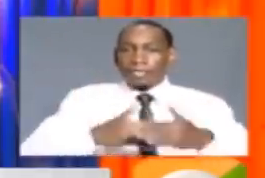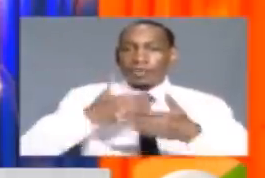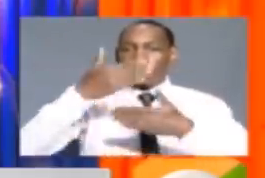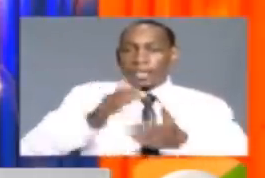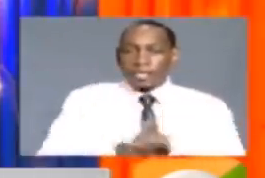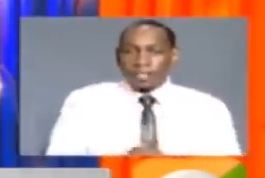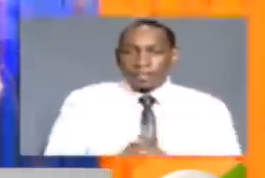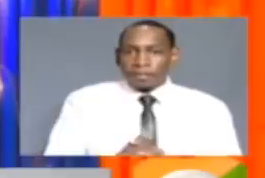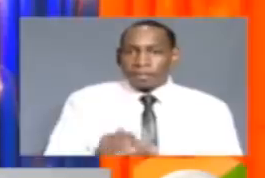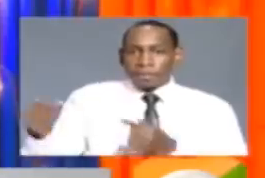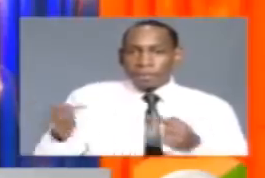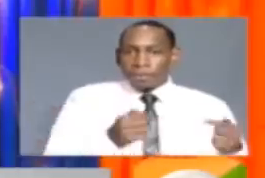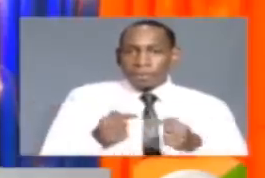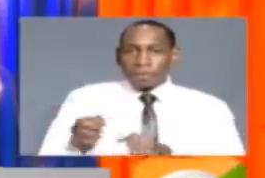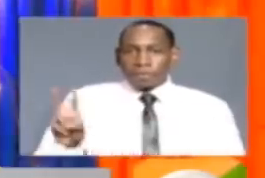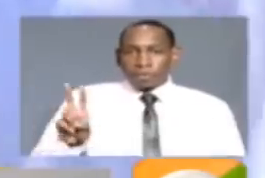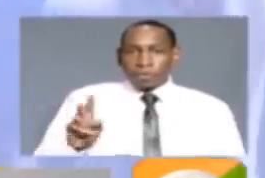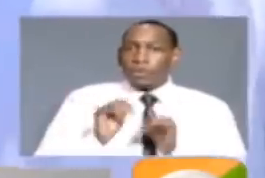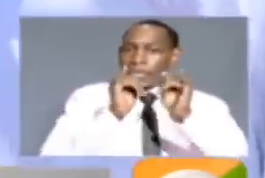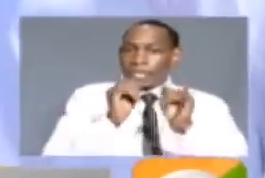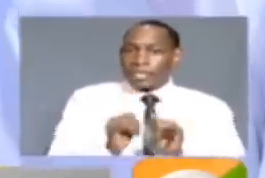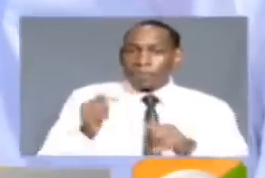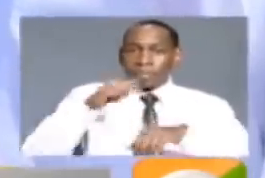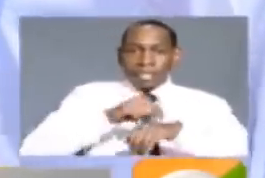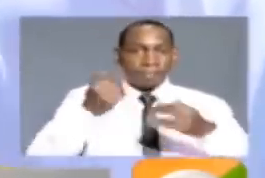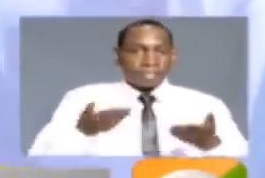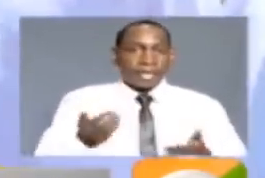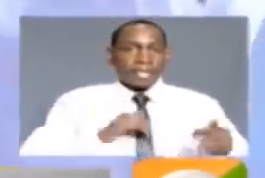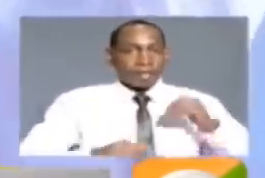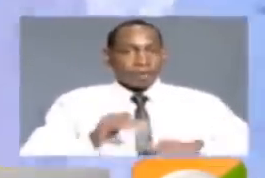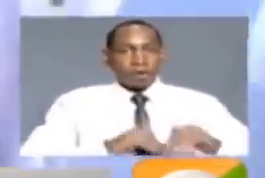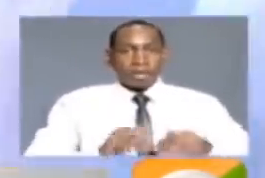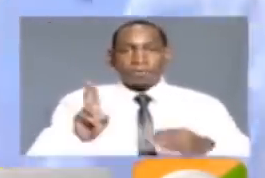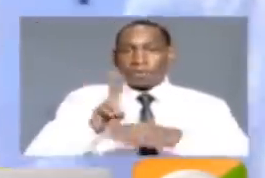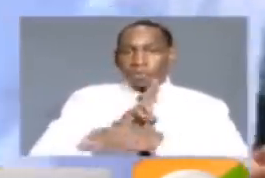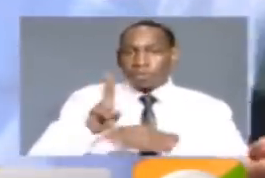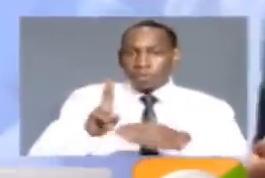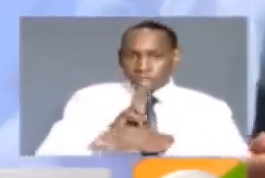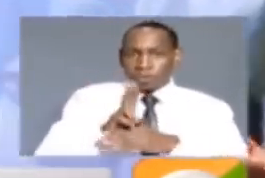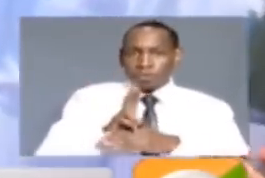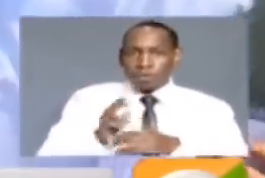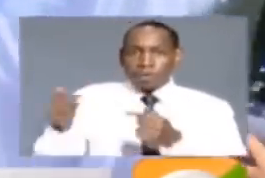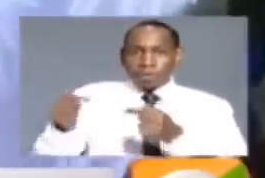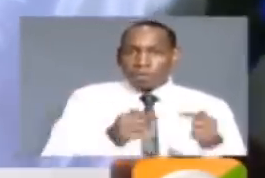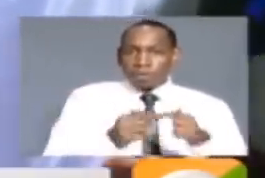Uhasama wa wawili hao ukichipuka upya wakati huu ufisadi ukitumika kufunga